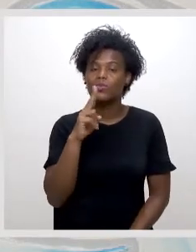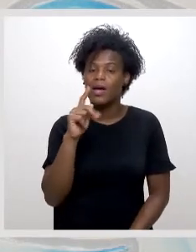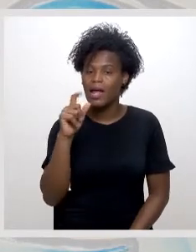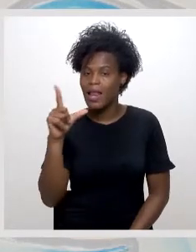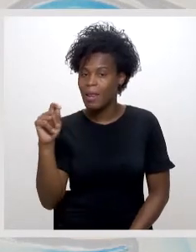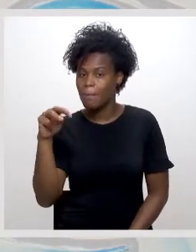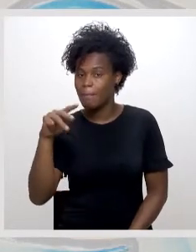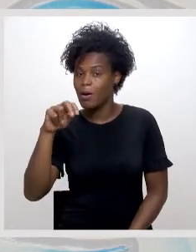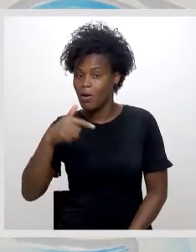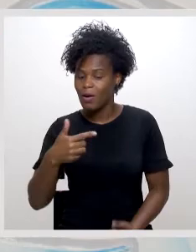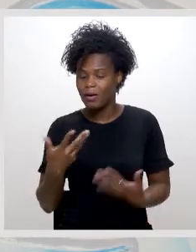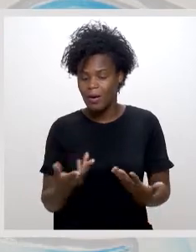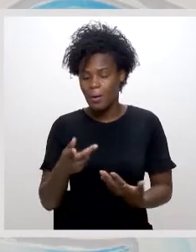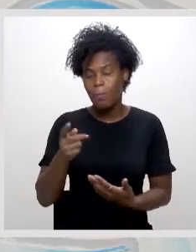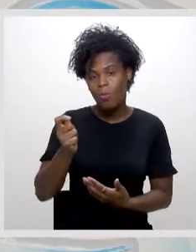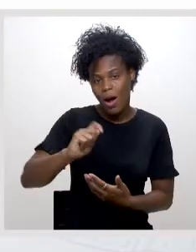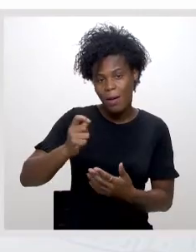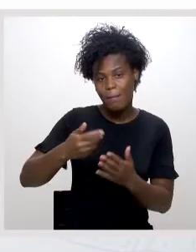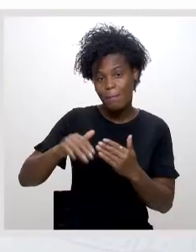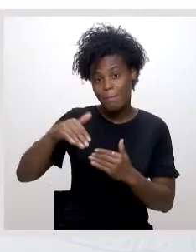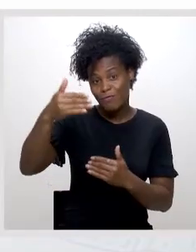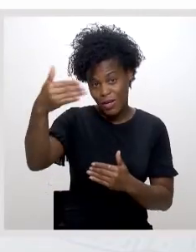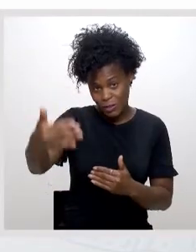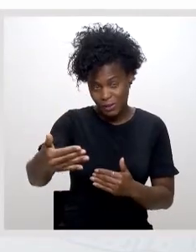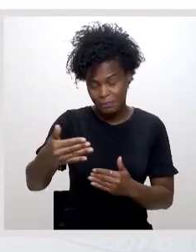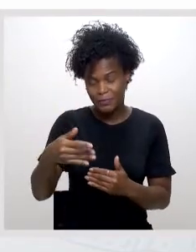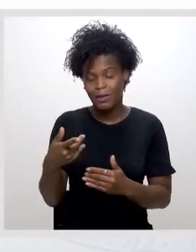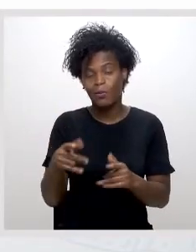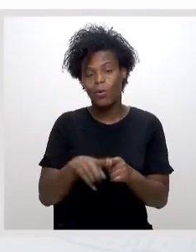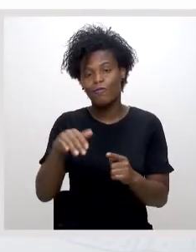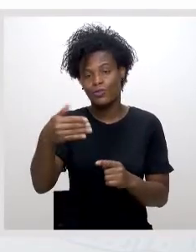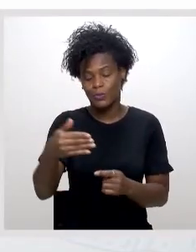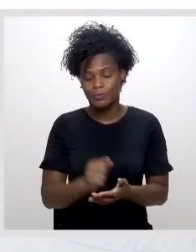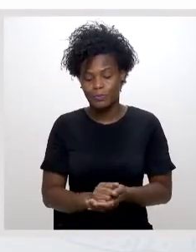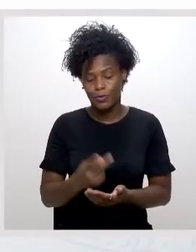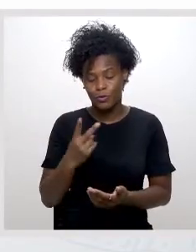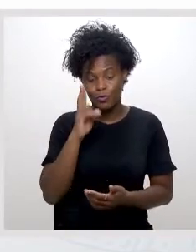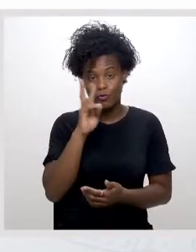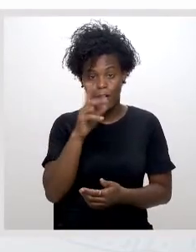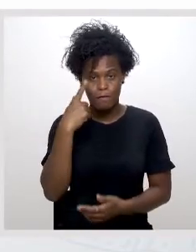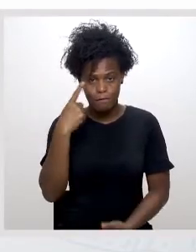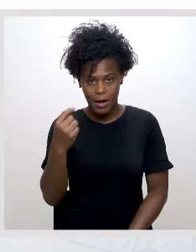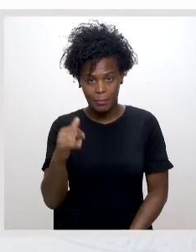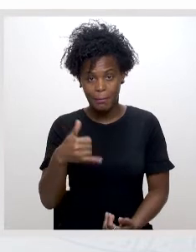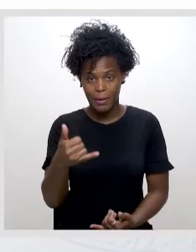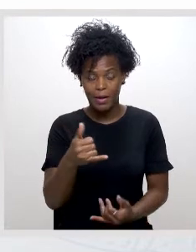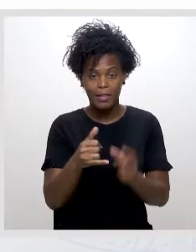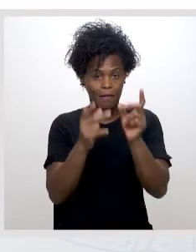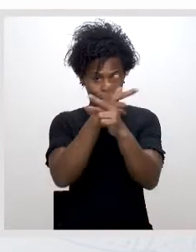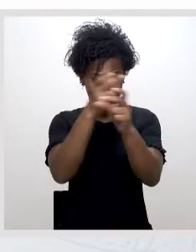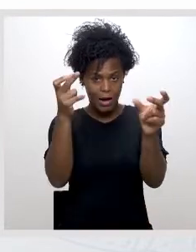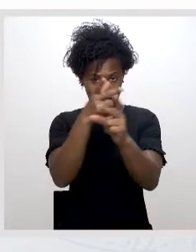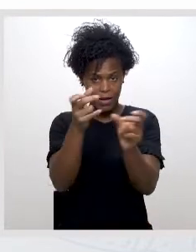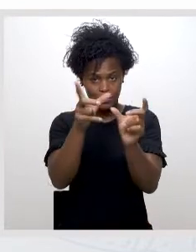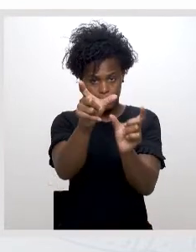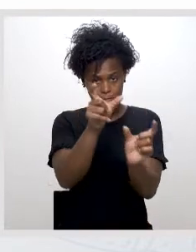futur. Parfait, on continue. 2. Observe bien les verbes, puis classe les phrases dans